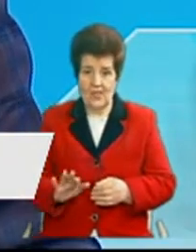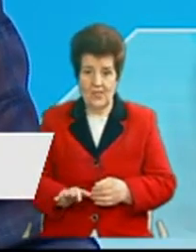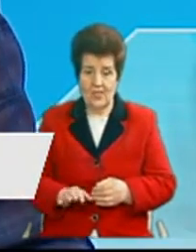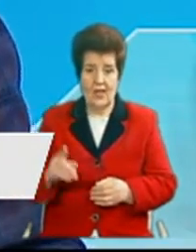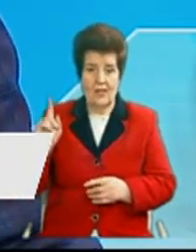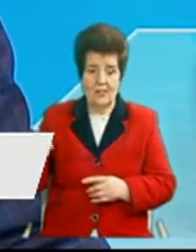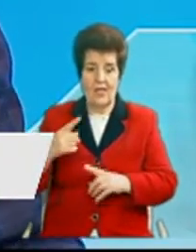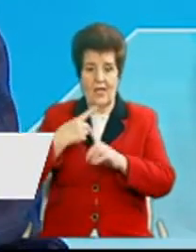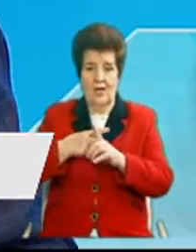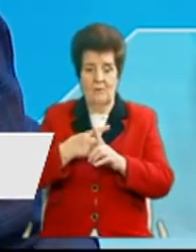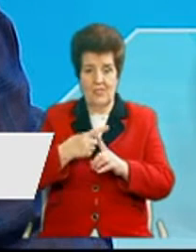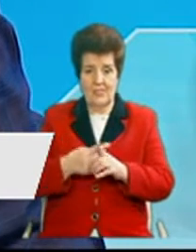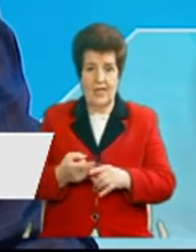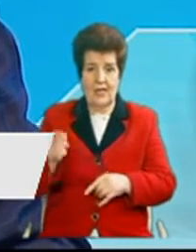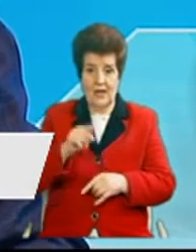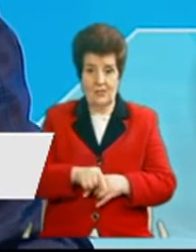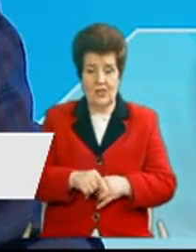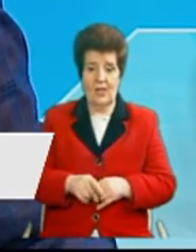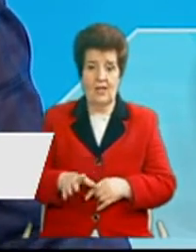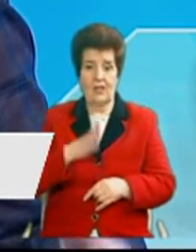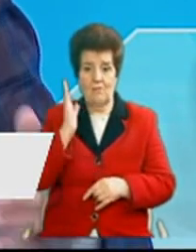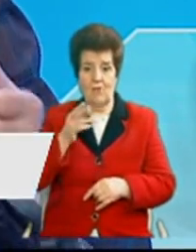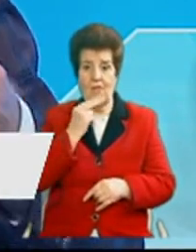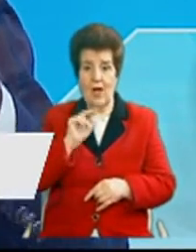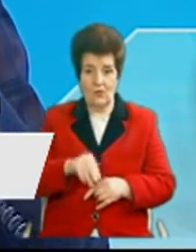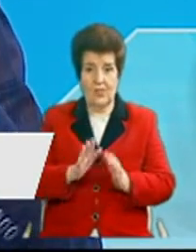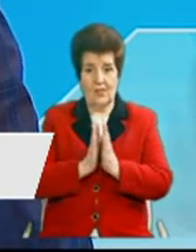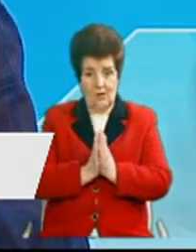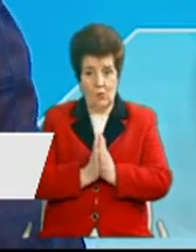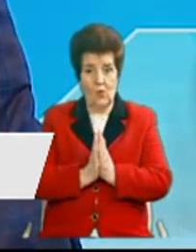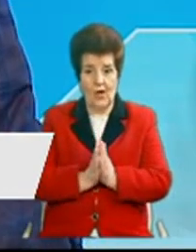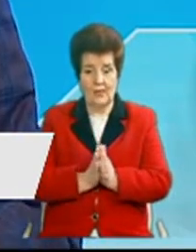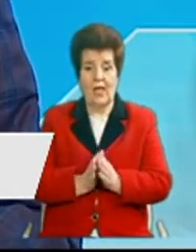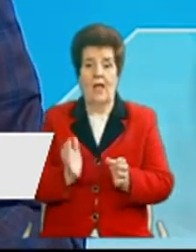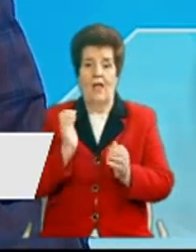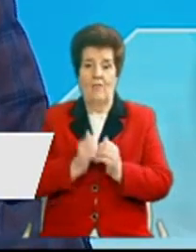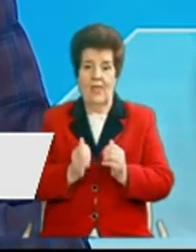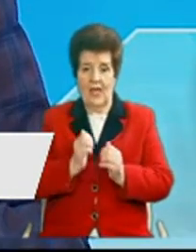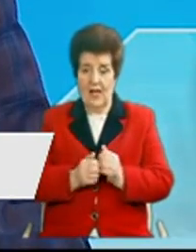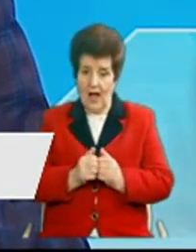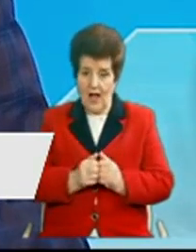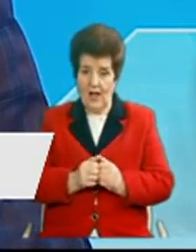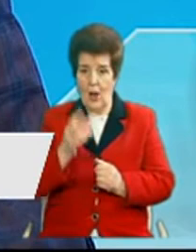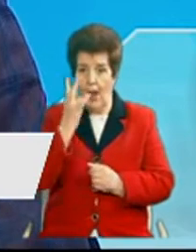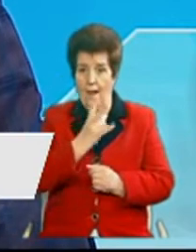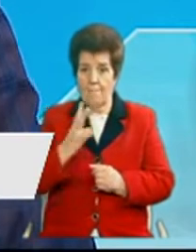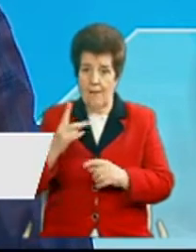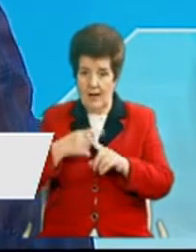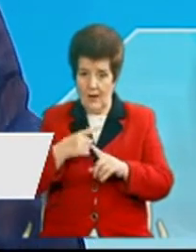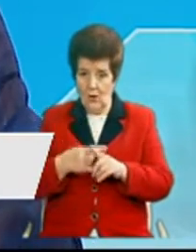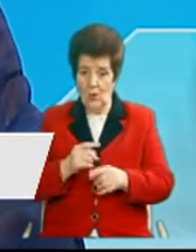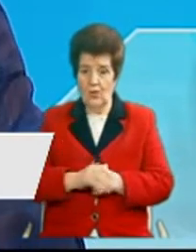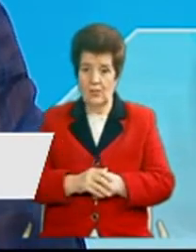veșminte bisericești la această lansare, că voi fi acuzat. Eu, fiecare preot, fiecare, eu